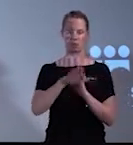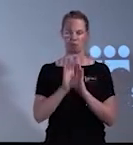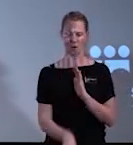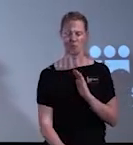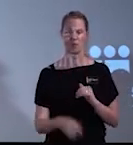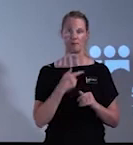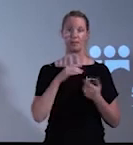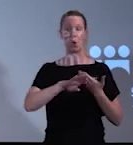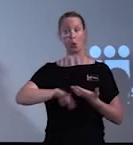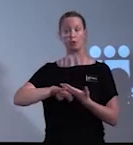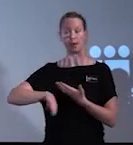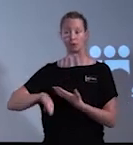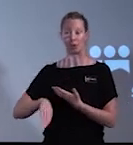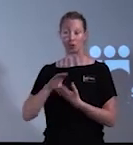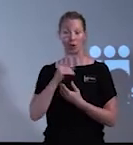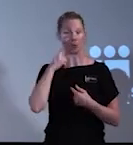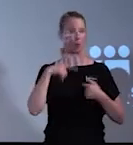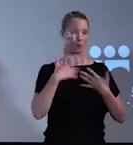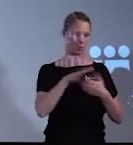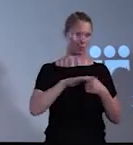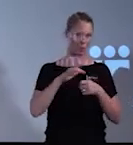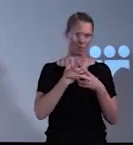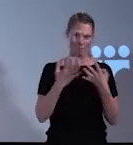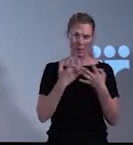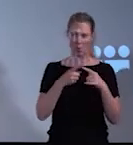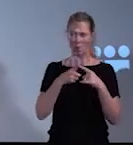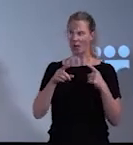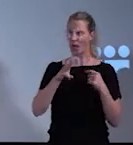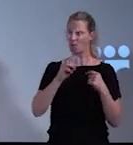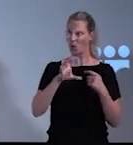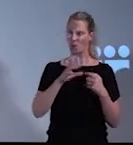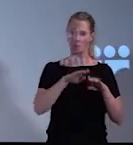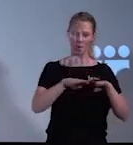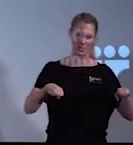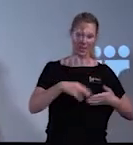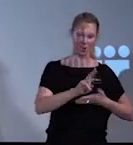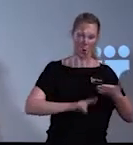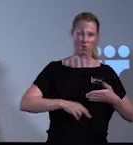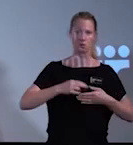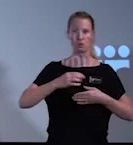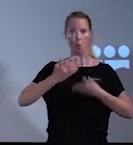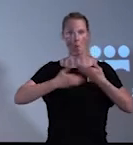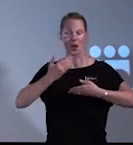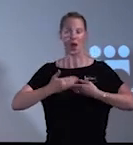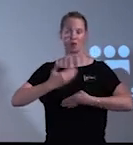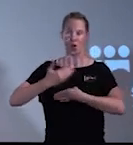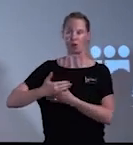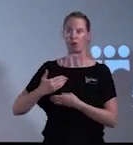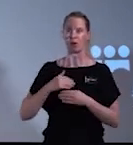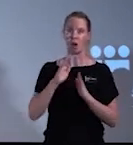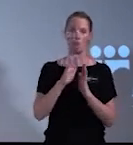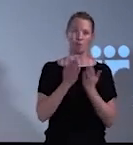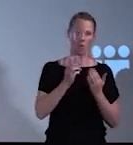har undantag på kulturområdet för flera andra momsatser på scenkonsten, opera, teater, vi har bokmoms som